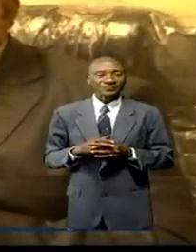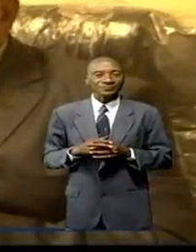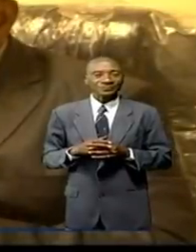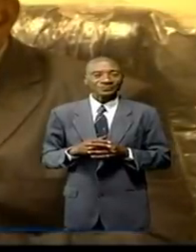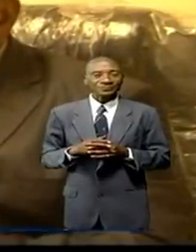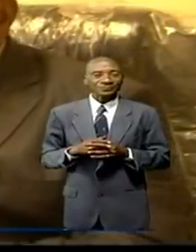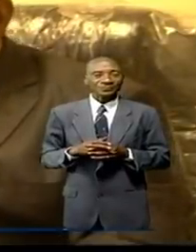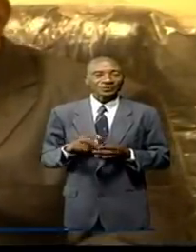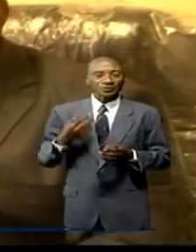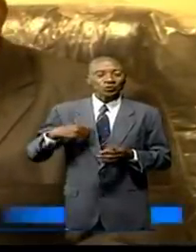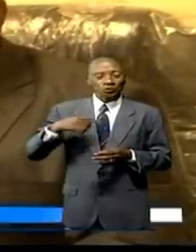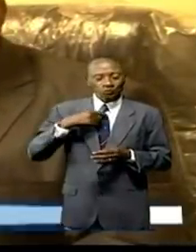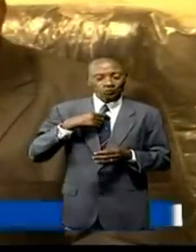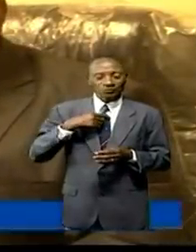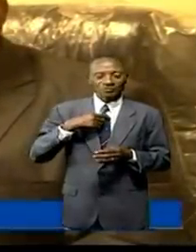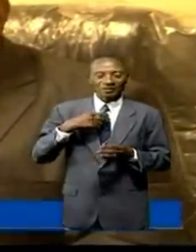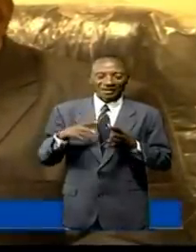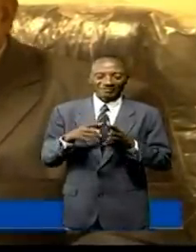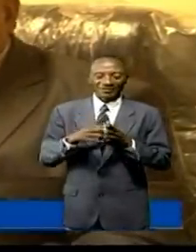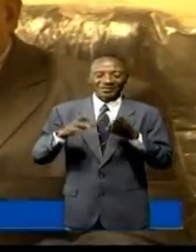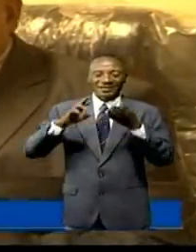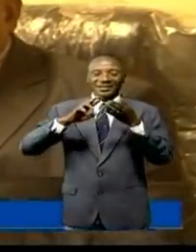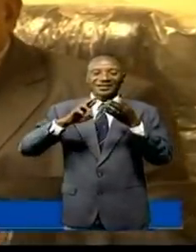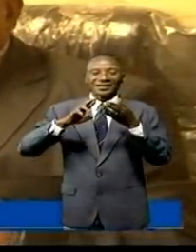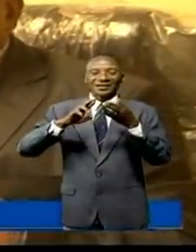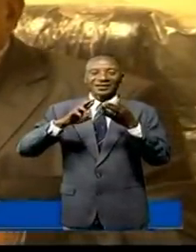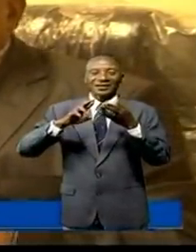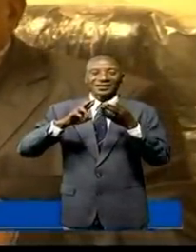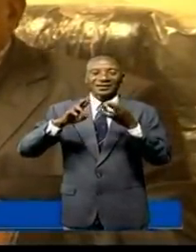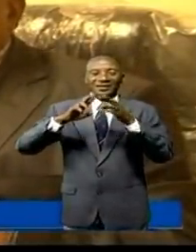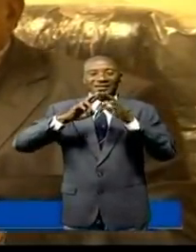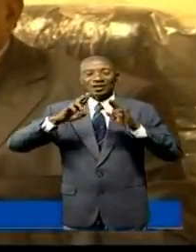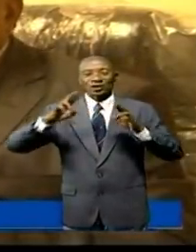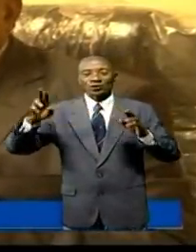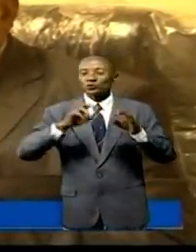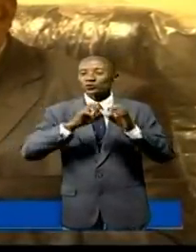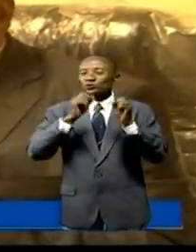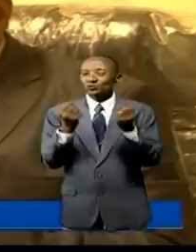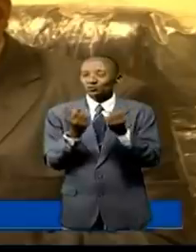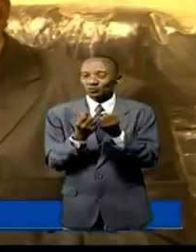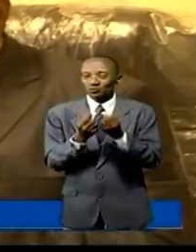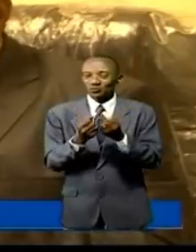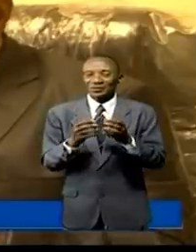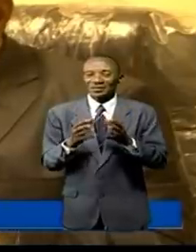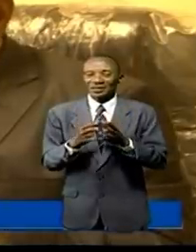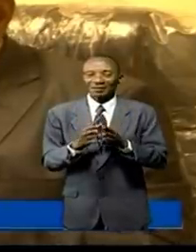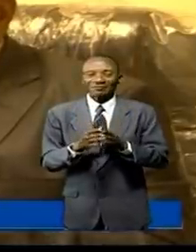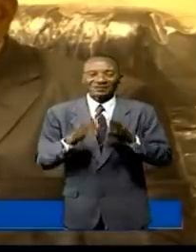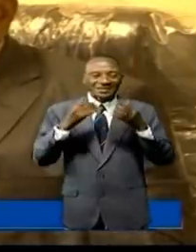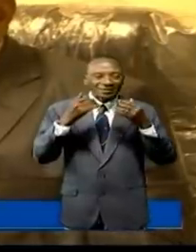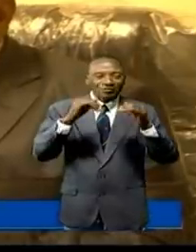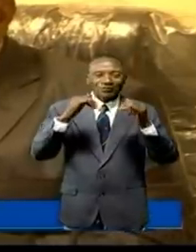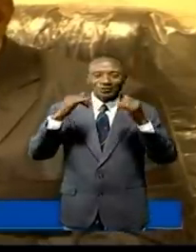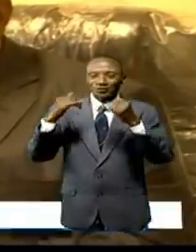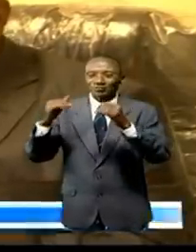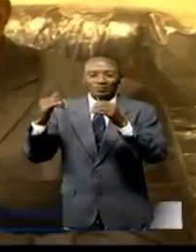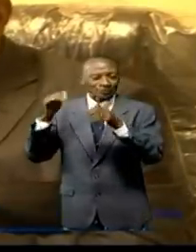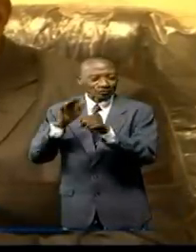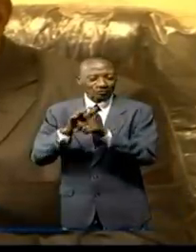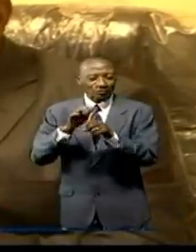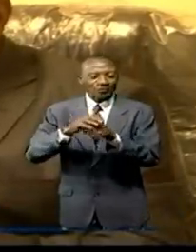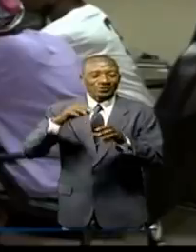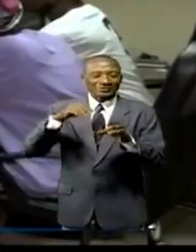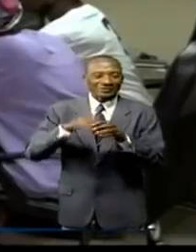de réseaux sociaux, hein, où une information peut circuler en une seconde et parcourir le monde, c'est